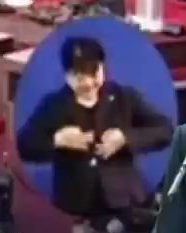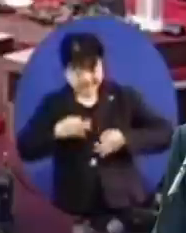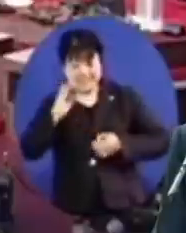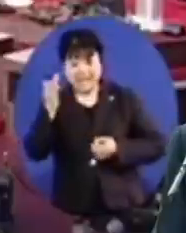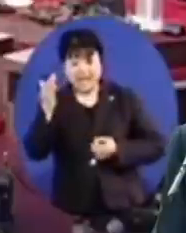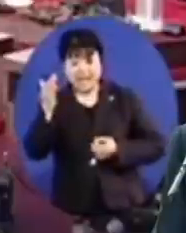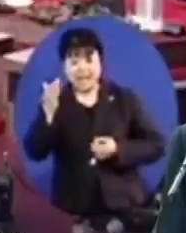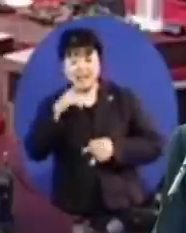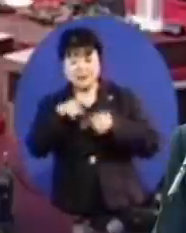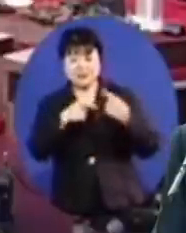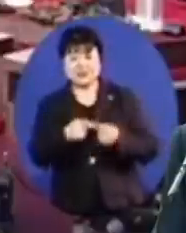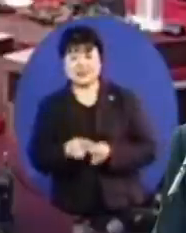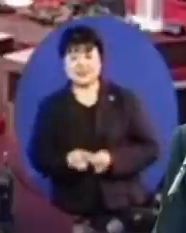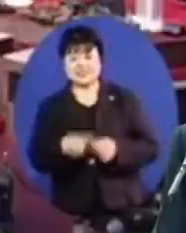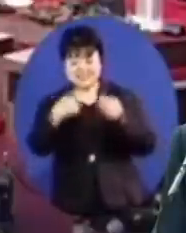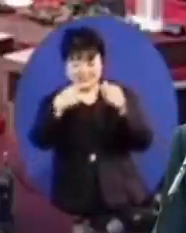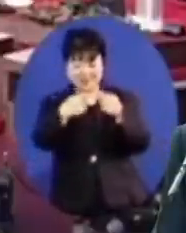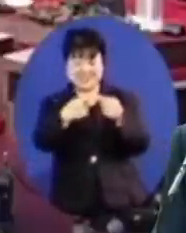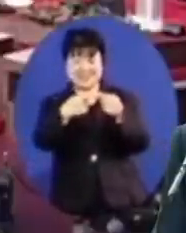한번 따라 말씀하세요. 첫째로,